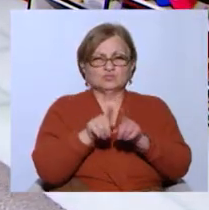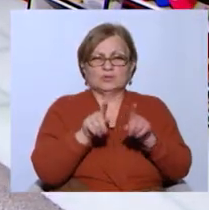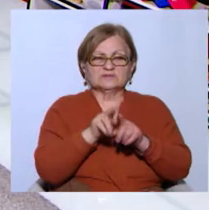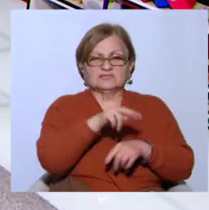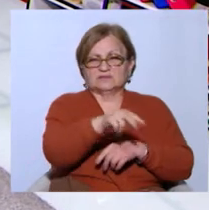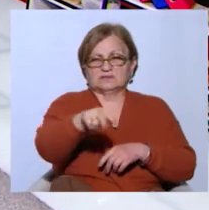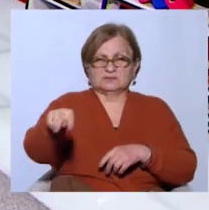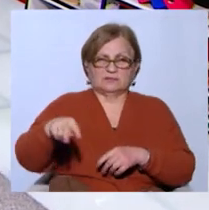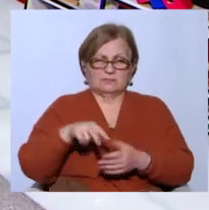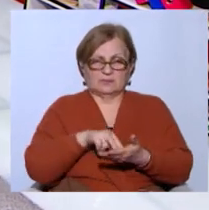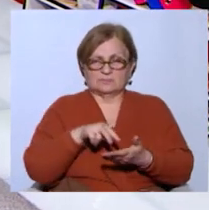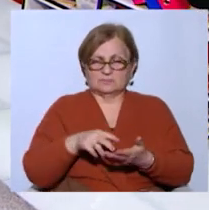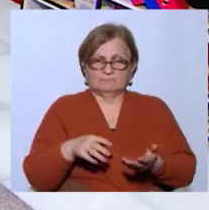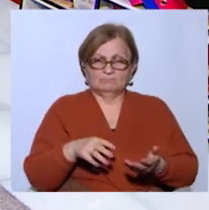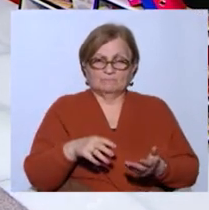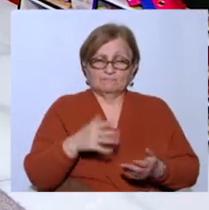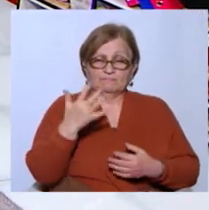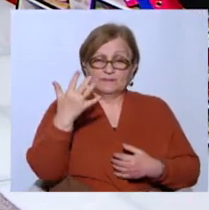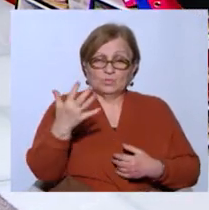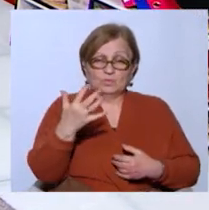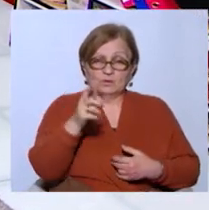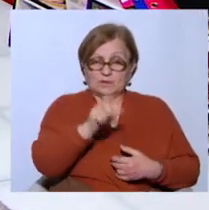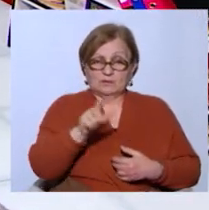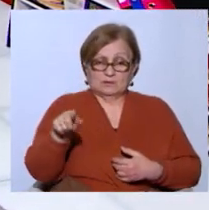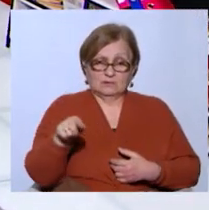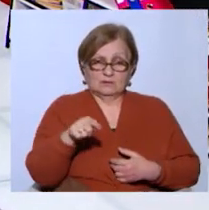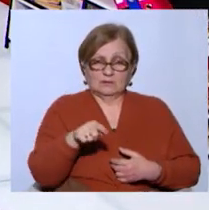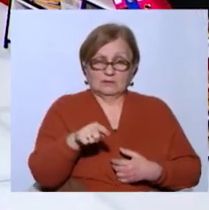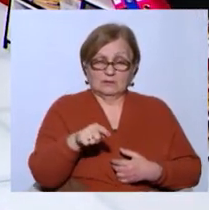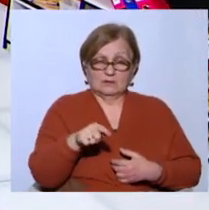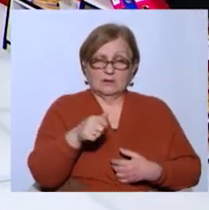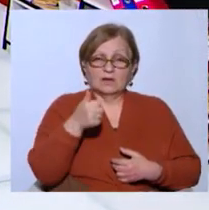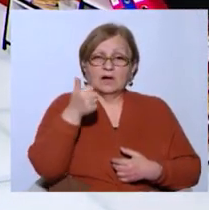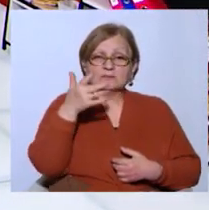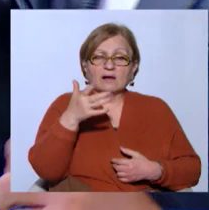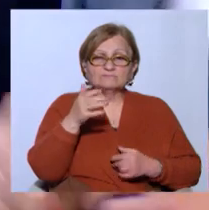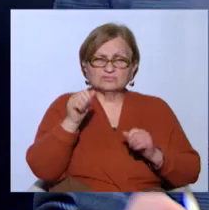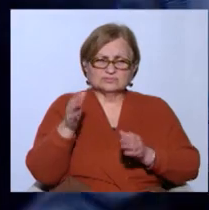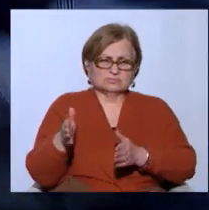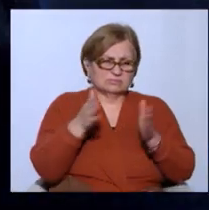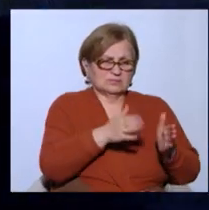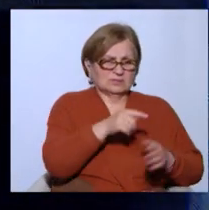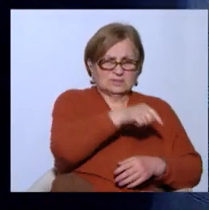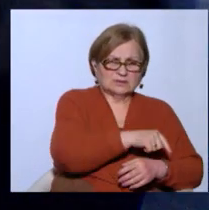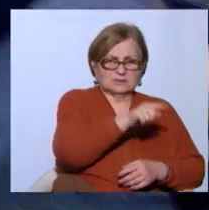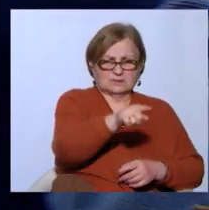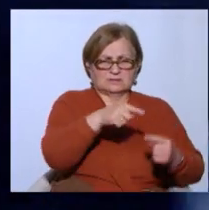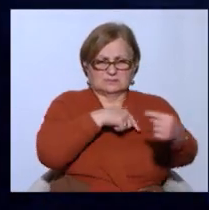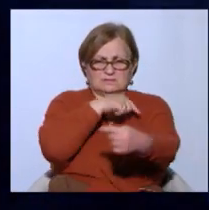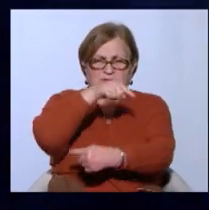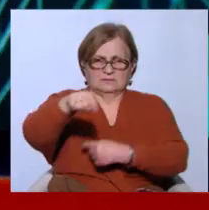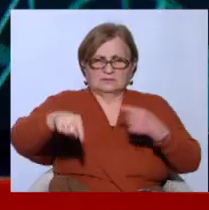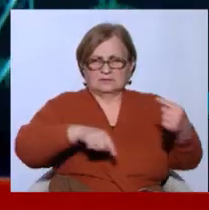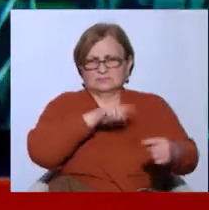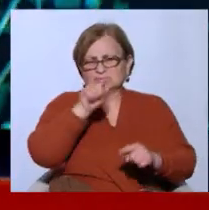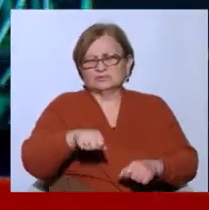დავაყენებთ. ამ შემთხვევაში, რადგან 5 ადამიანია, 5 ადამიანი რამდენნაირად გადაადგილდება? 5 ფაქტორიალ ნაირად. ხო,